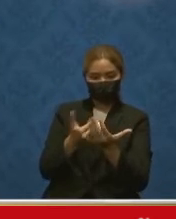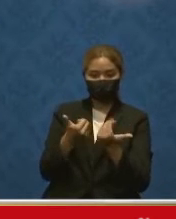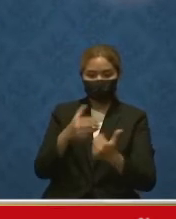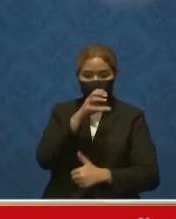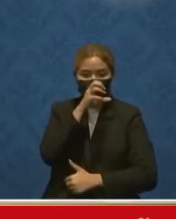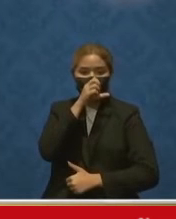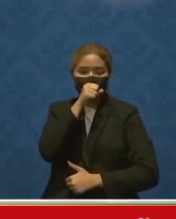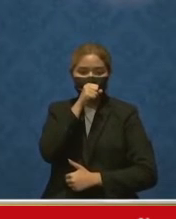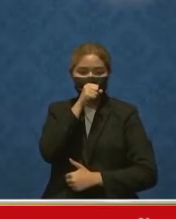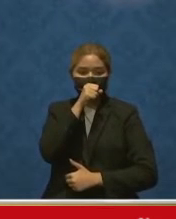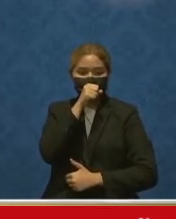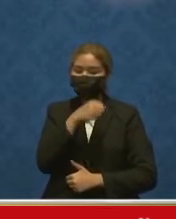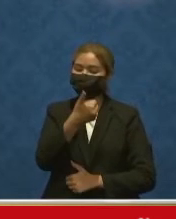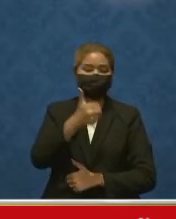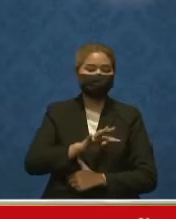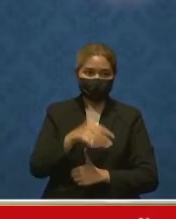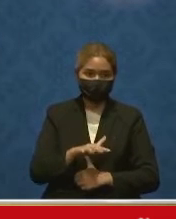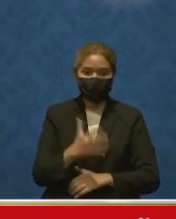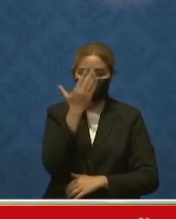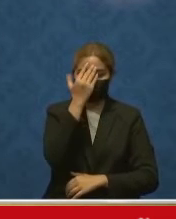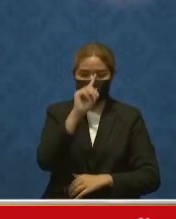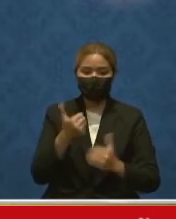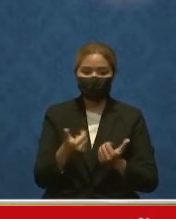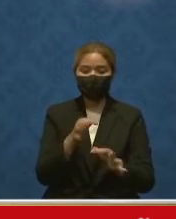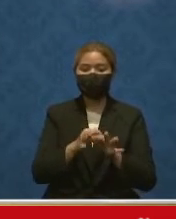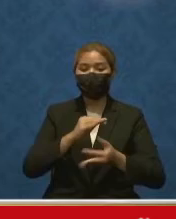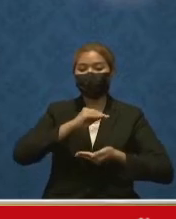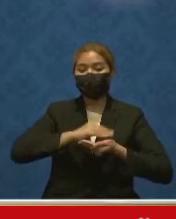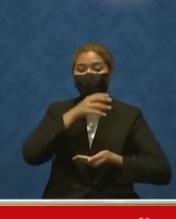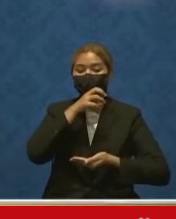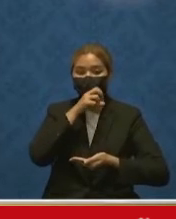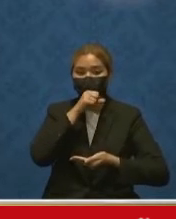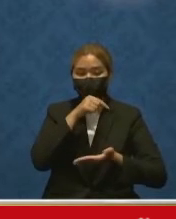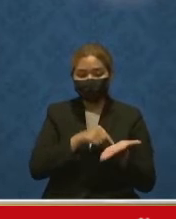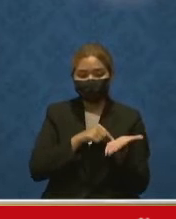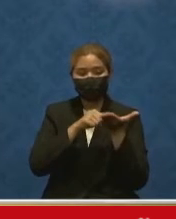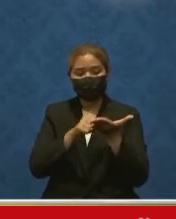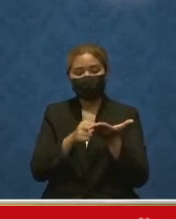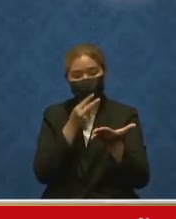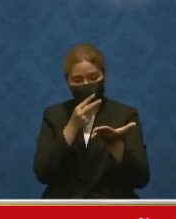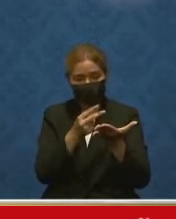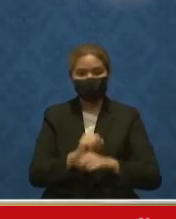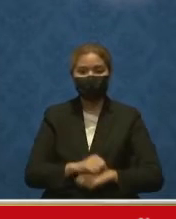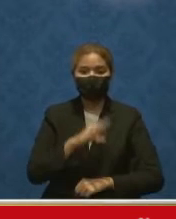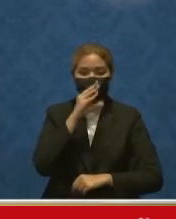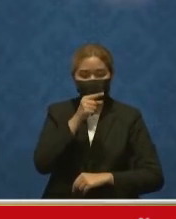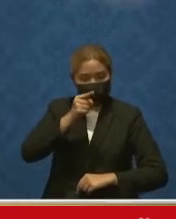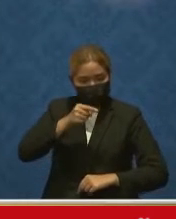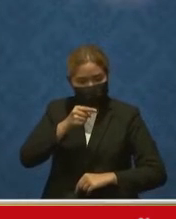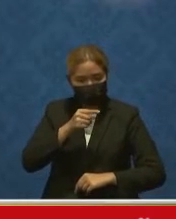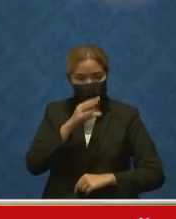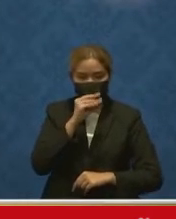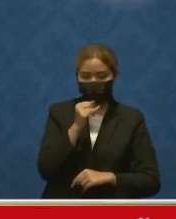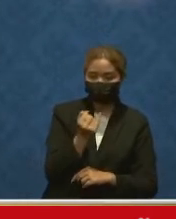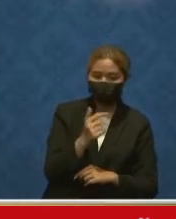เขาเสนอรถดูนก็ทำมาพูดท่านอาจจะตั้งใจหรือไม่ตั้งใจไม่รู้แต่ถ้าบอก 900บาทท่าน